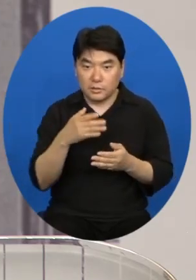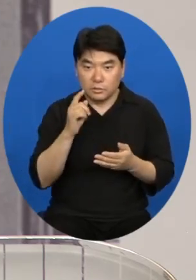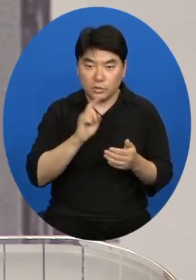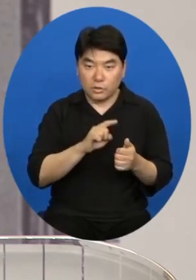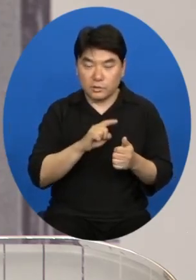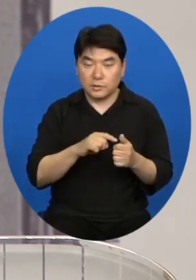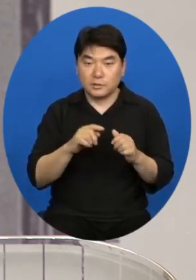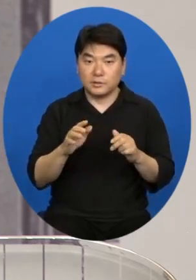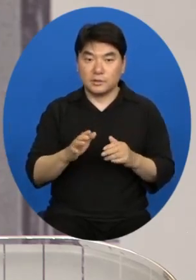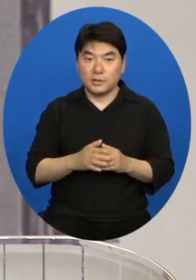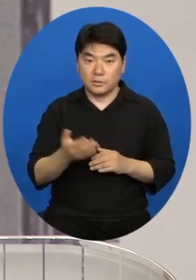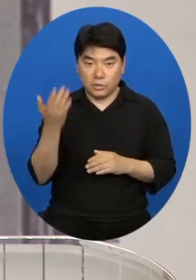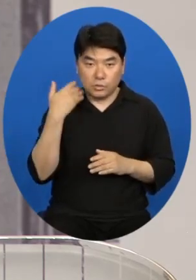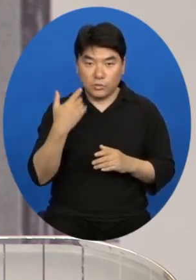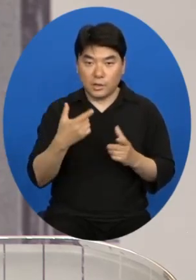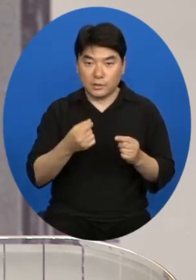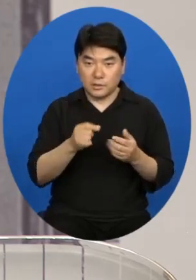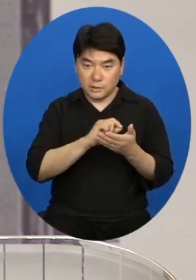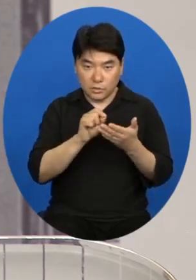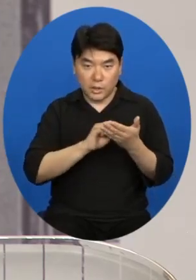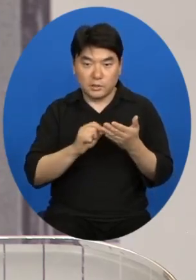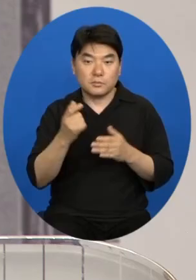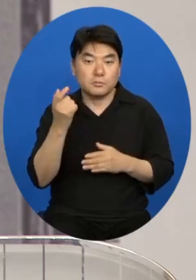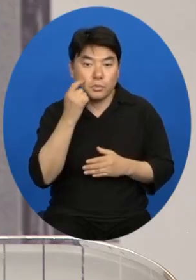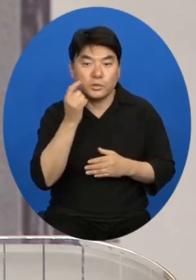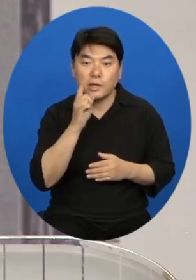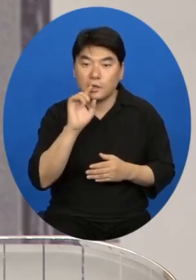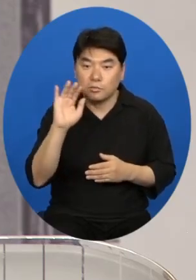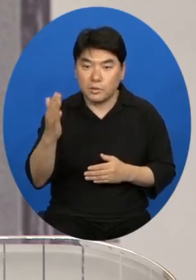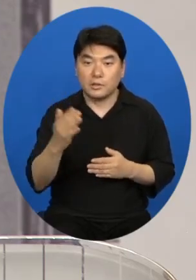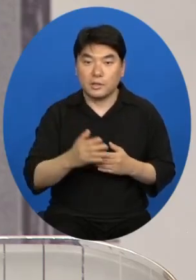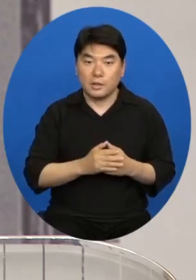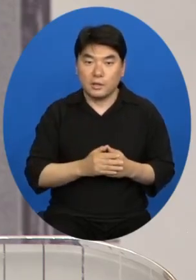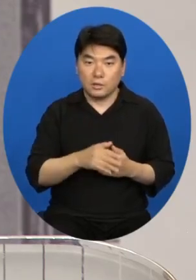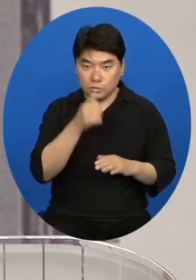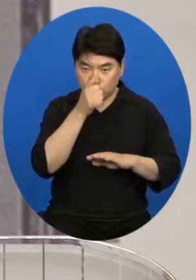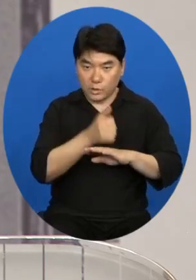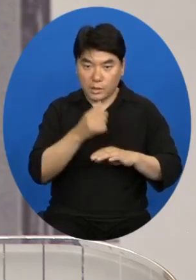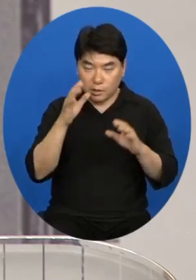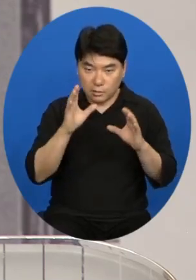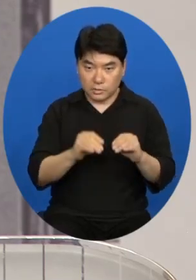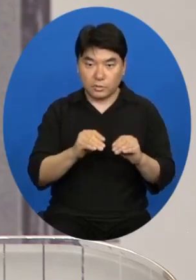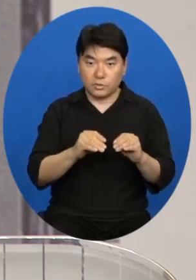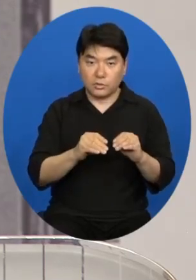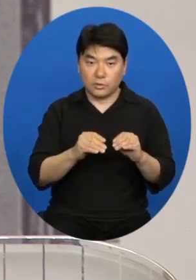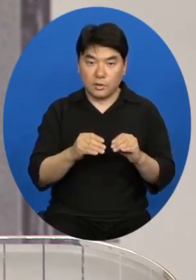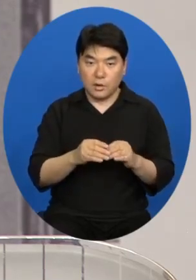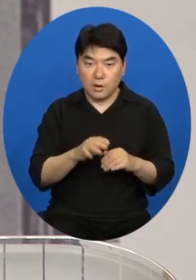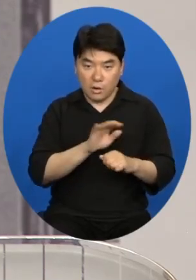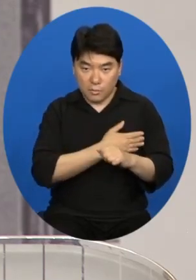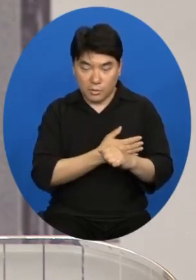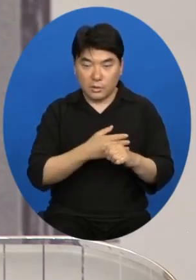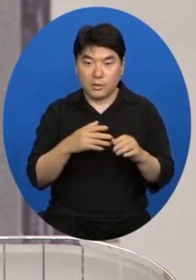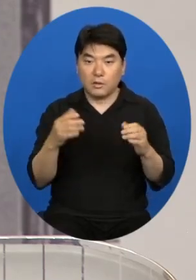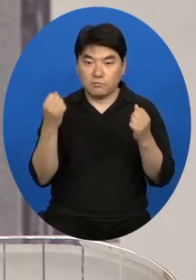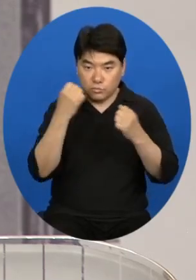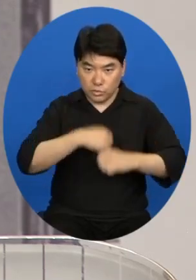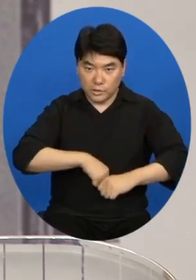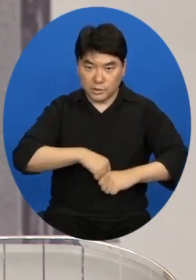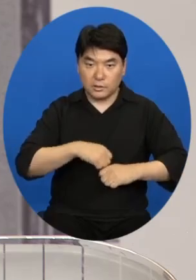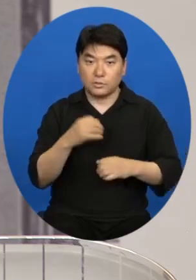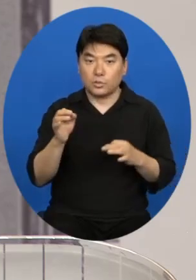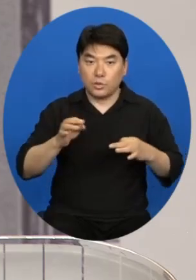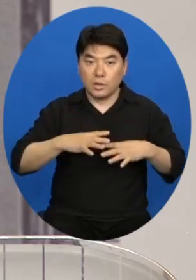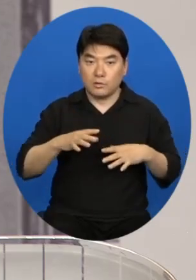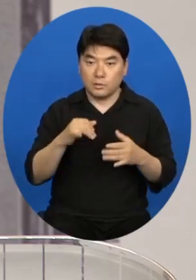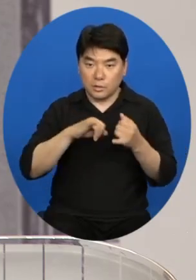예전과 다르게 더 이상 기록하지 못할 것이다. 죄가 완전히 그쳐지고 허물이 완전히 폐해지는 그 놀라운